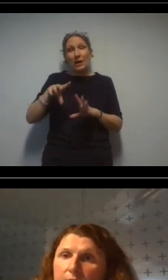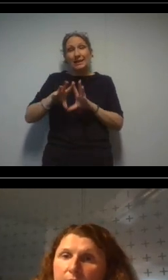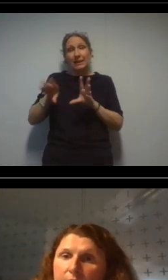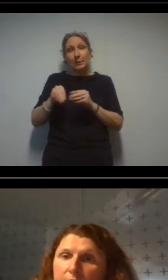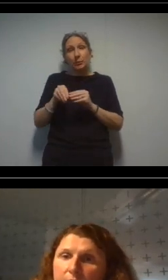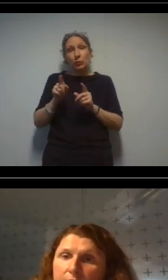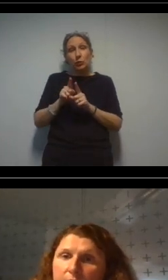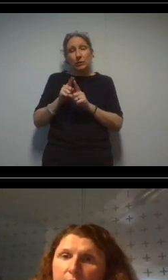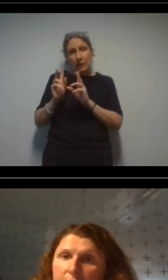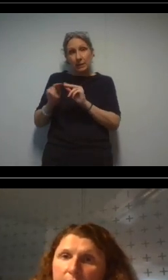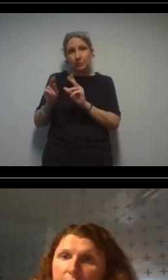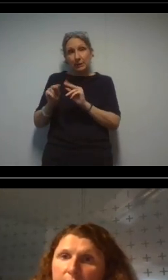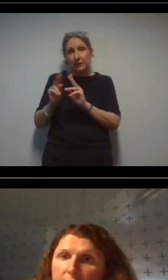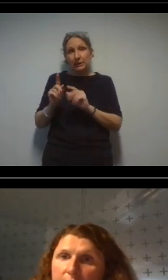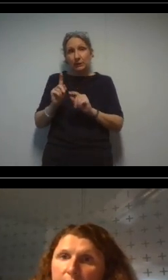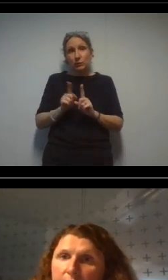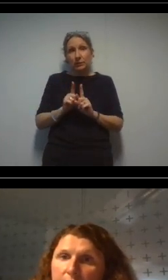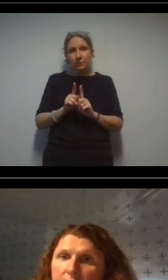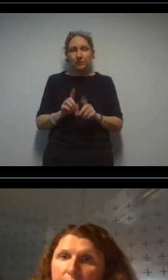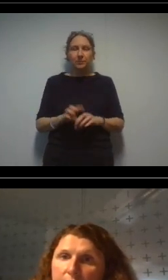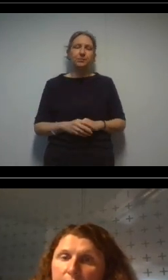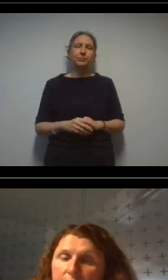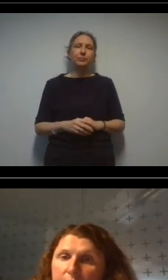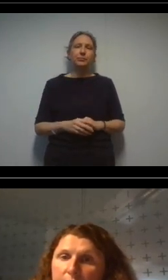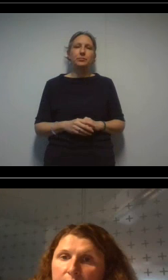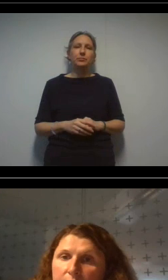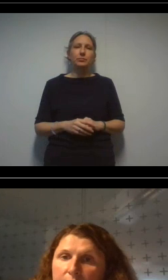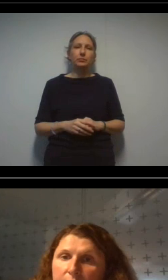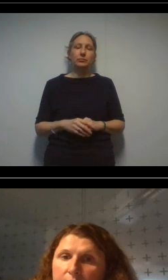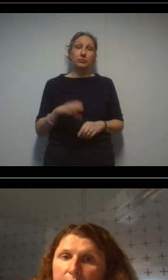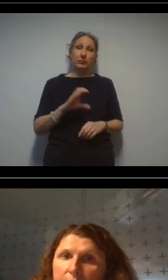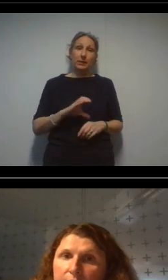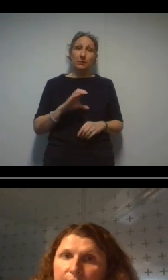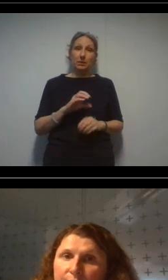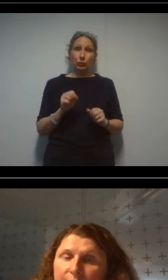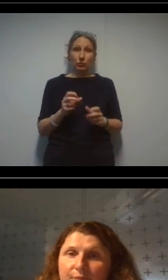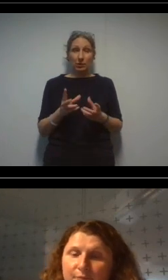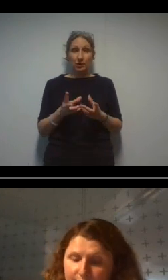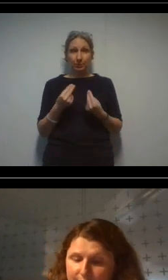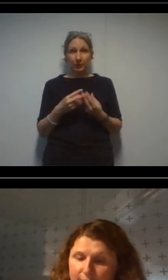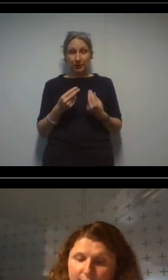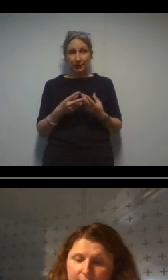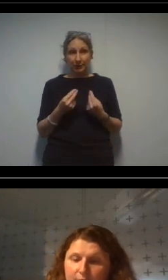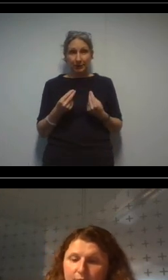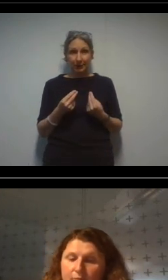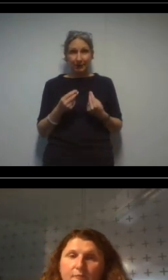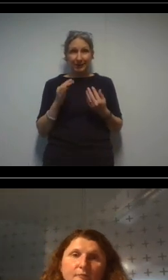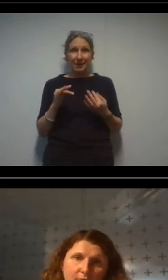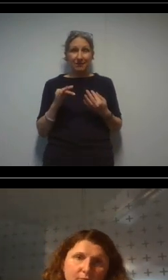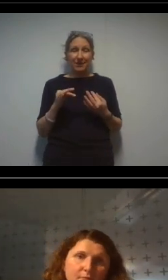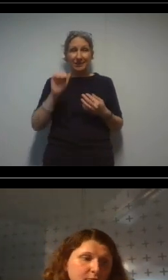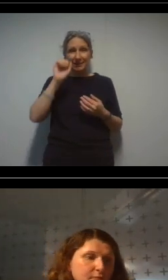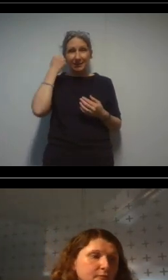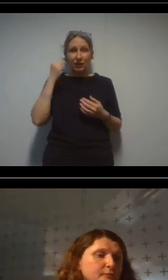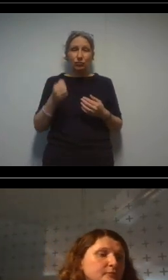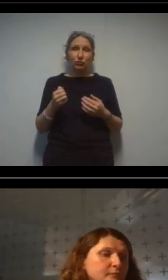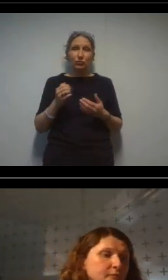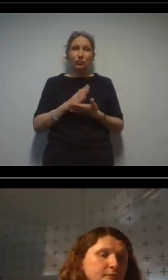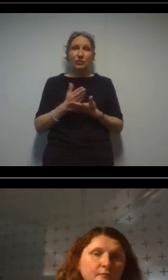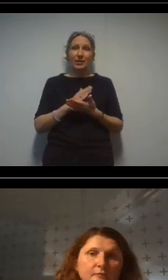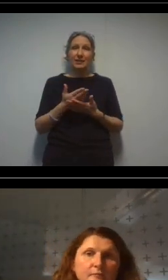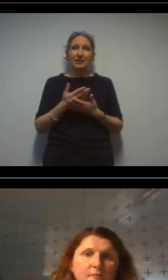leur préciser. Mais peut-être Camille, si tu veux nous dire un mot sur le stage inter-entreprise que vous avez déjà vécu avec